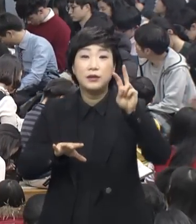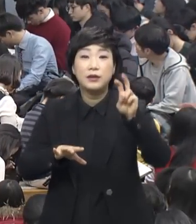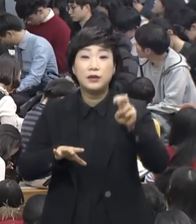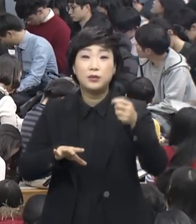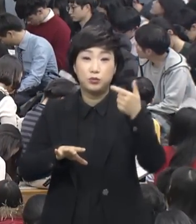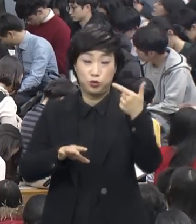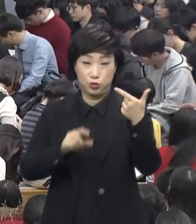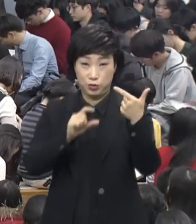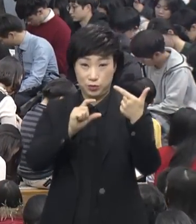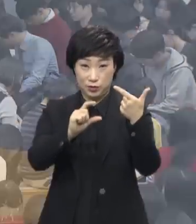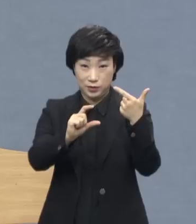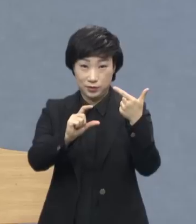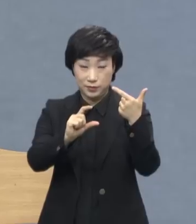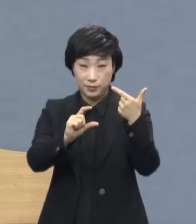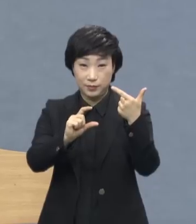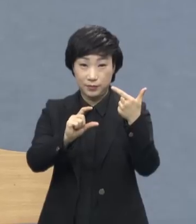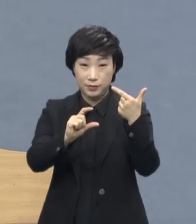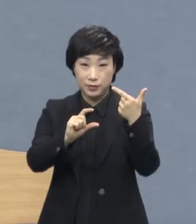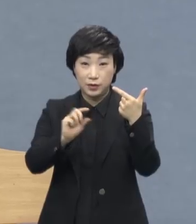26장